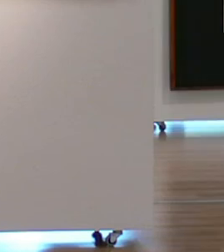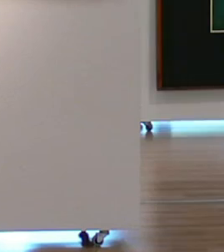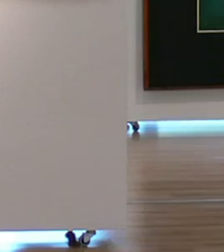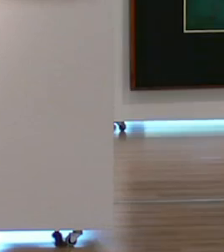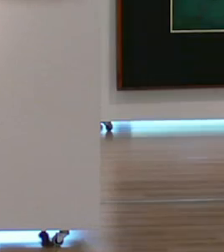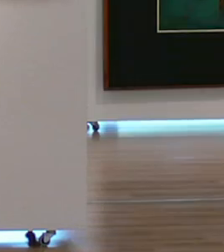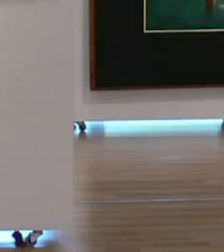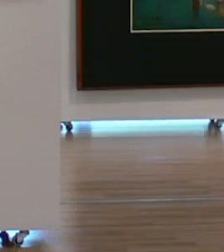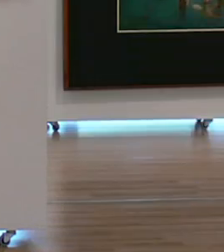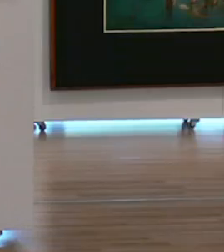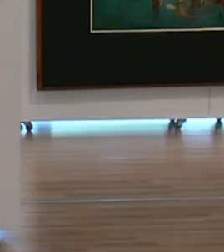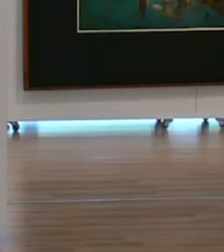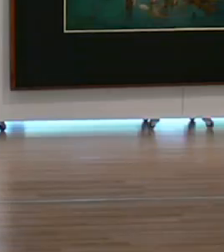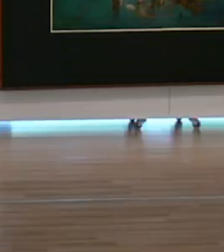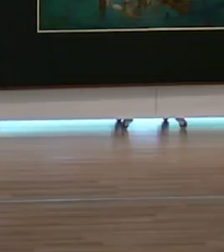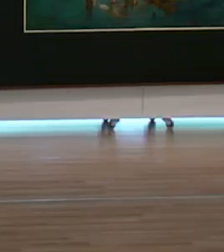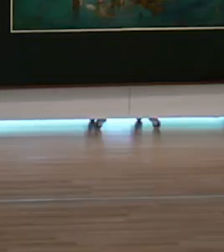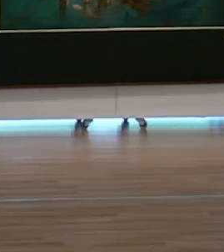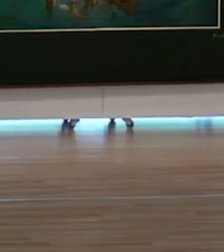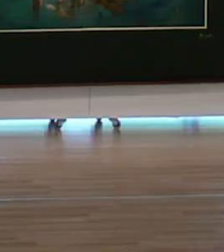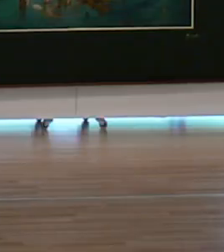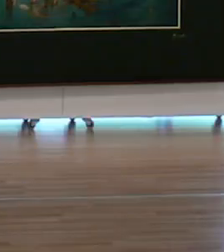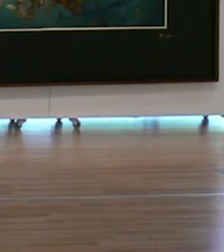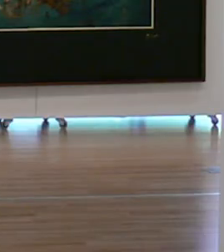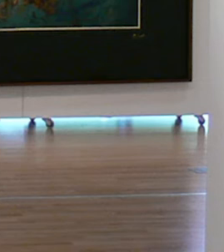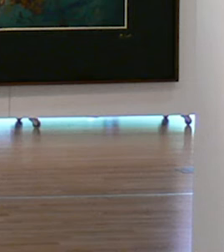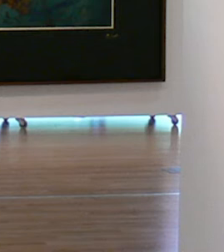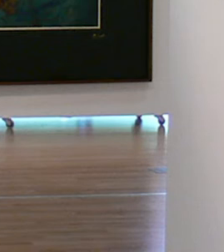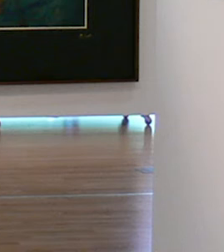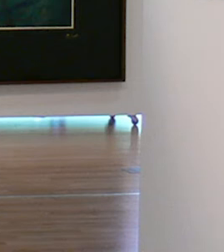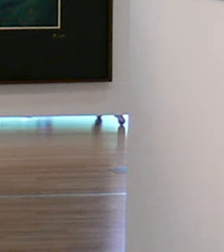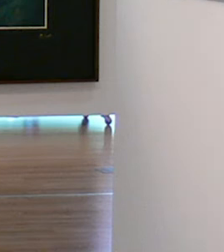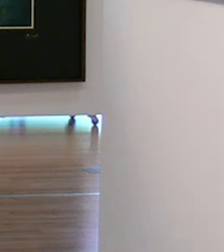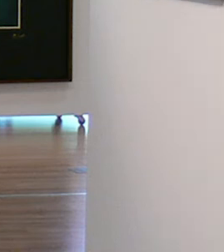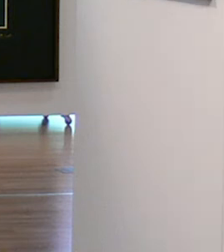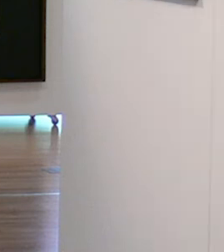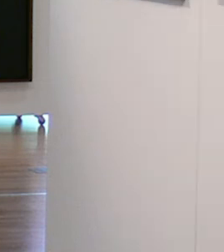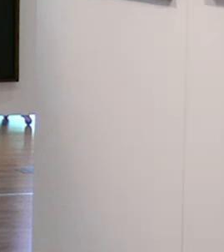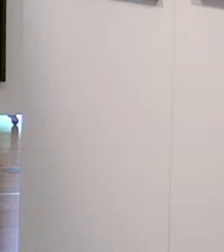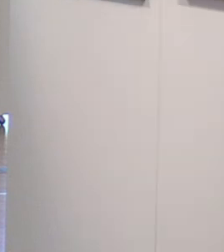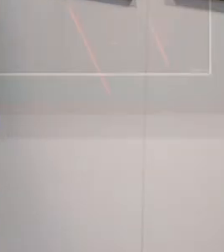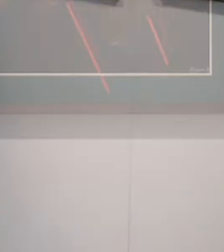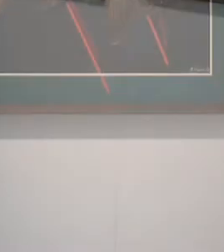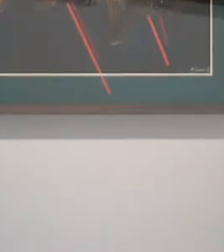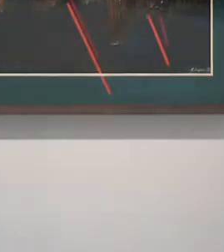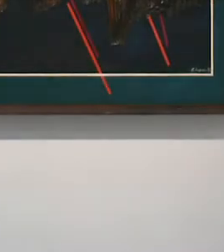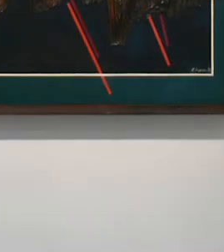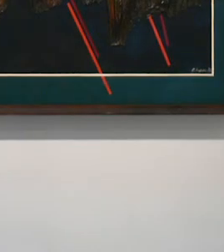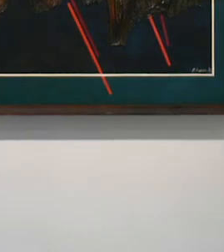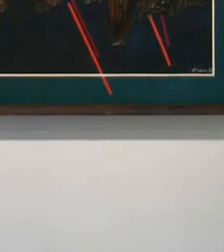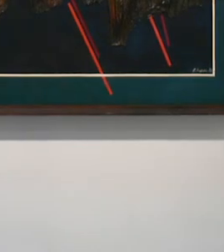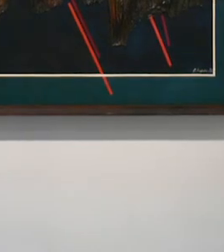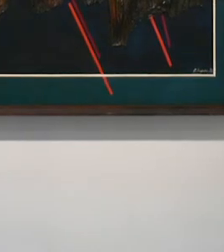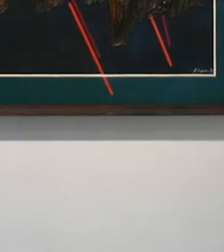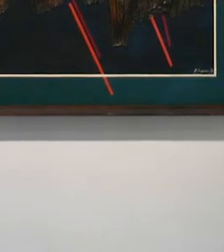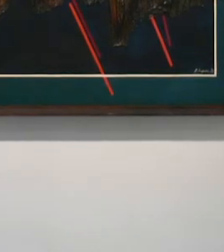na pierwszy rzut oka, pomimo nieustannych metamorfoz swojego malarstwa. Malarstwo abstrakcyjne w ujęciu Podolaka nie jest z całą